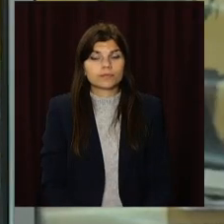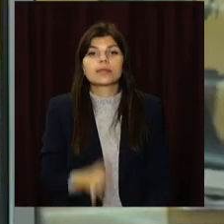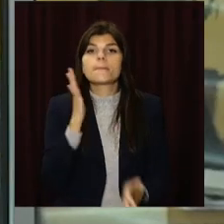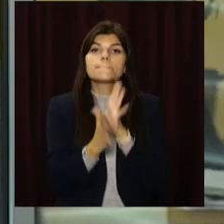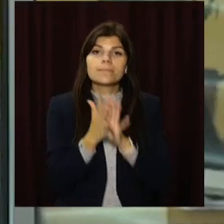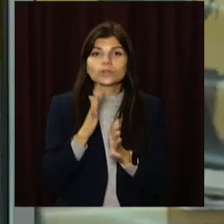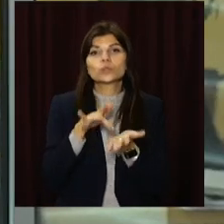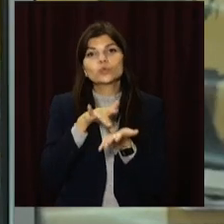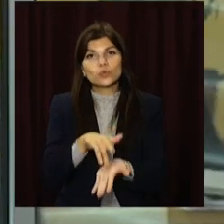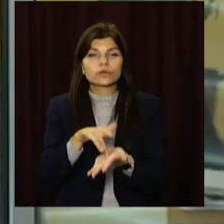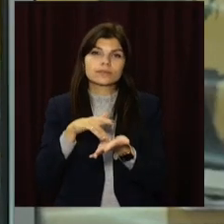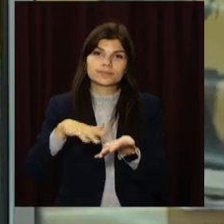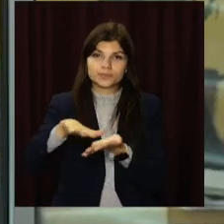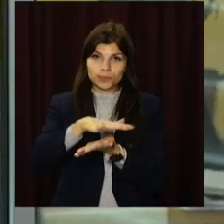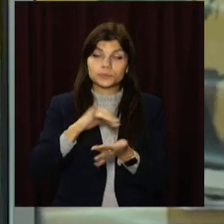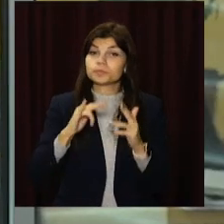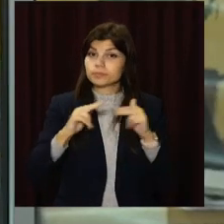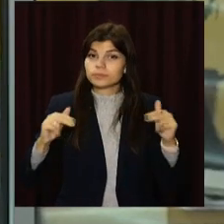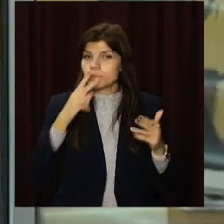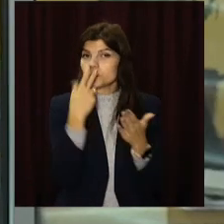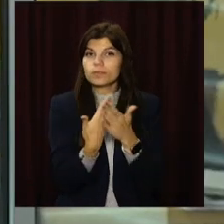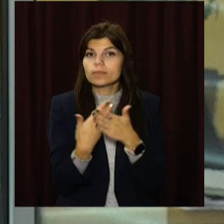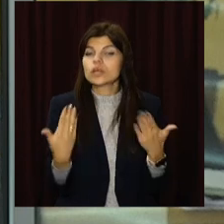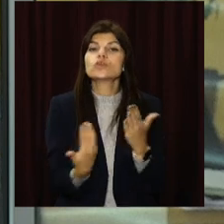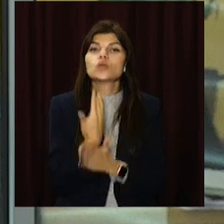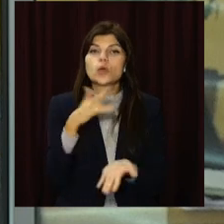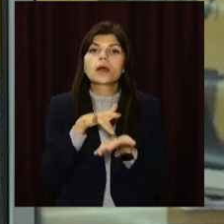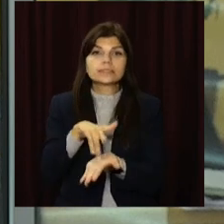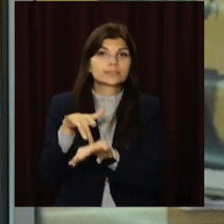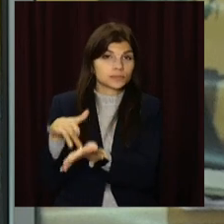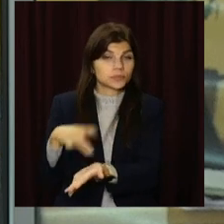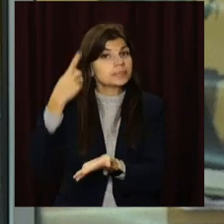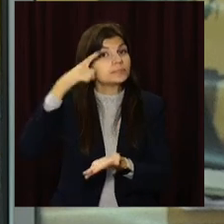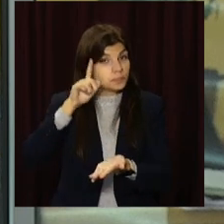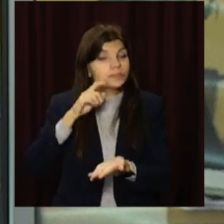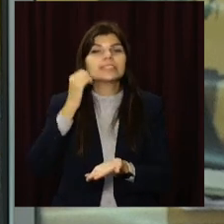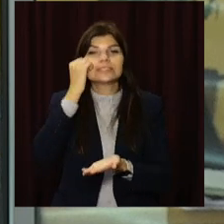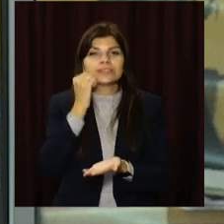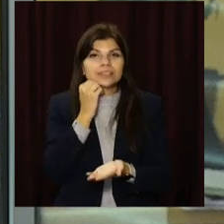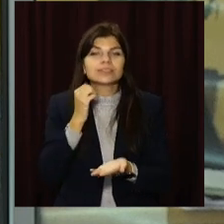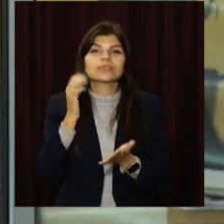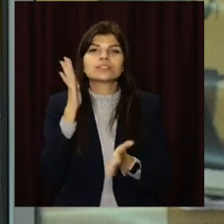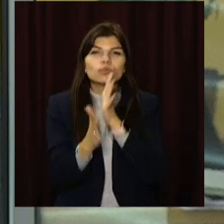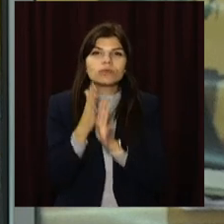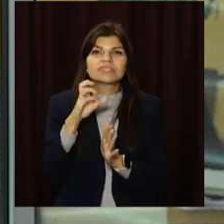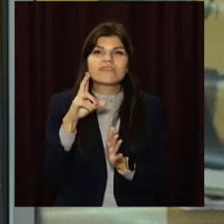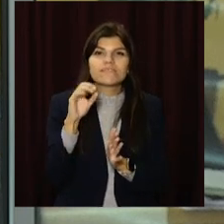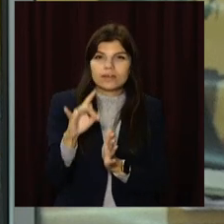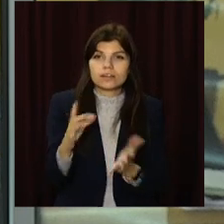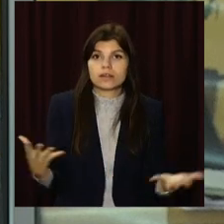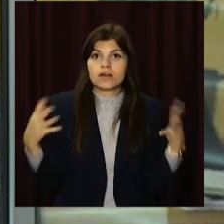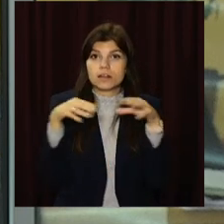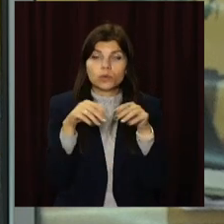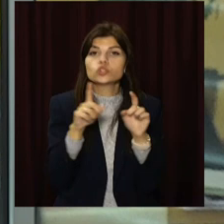Парки на туристичній мапі міста. У Дніпрі презентували новий екскурсійний проєкт. Старі та сучасні парки і сквери поєдналися,